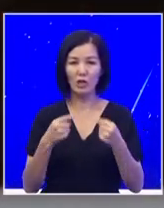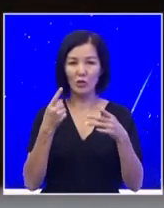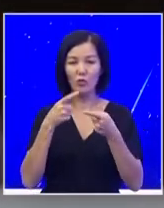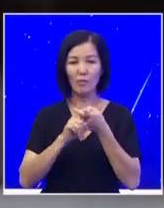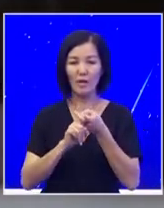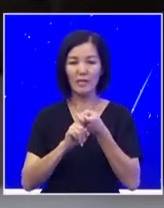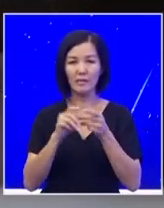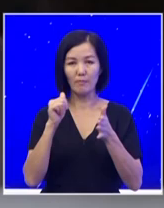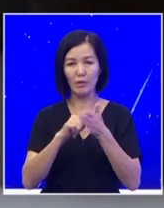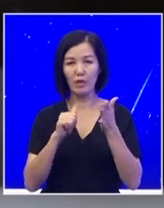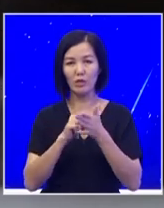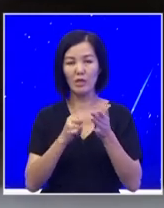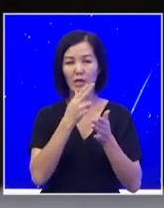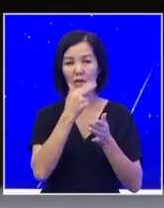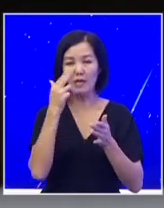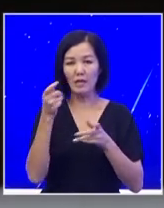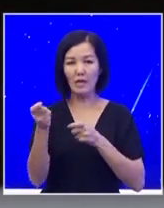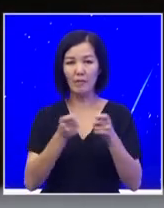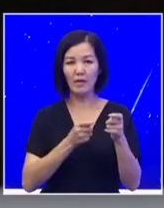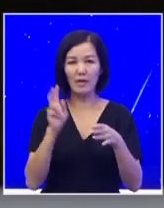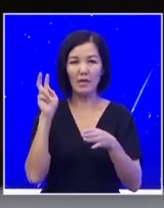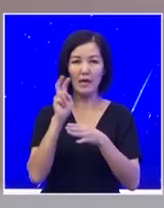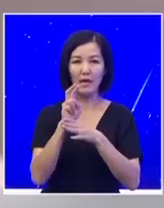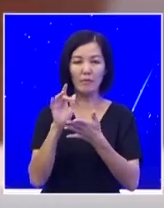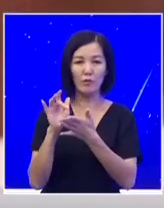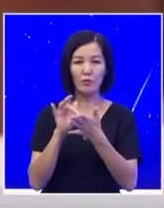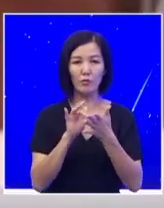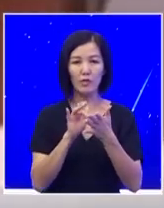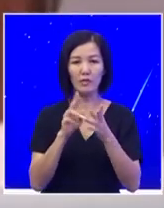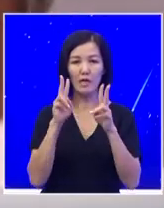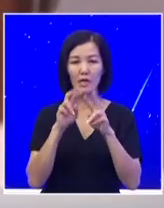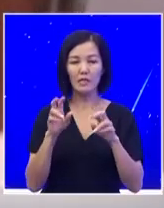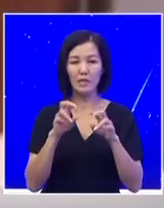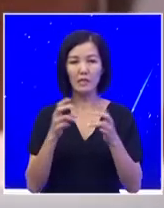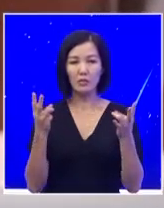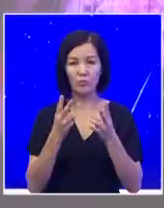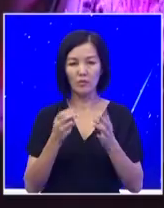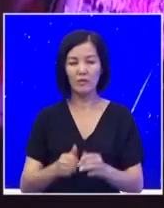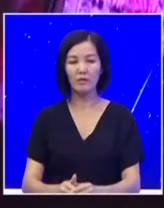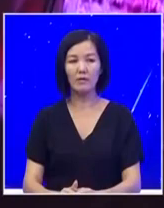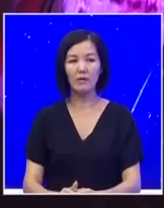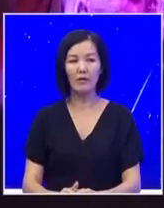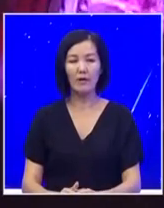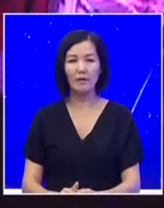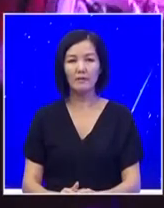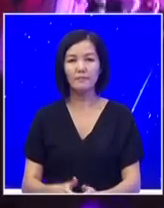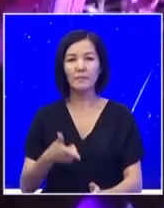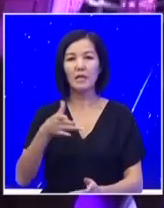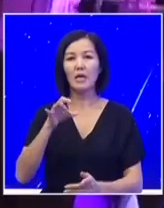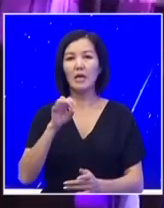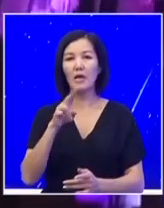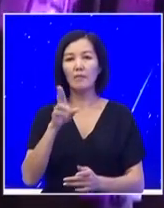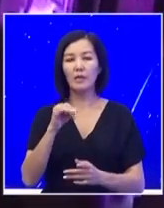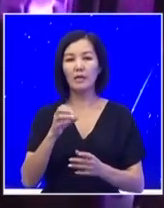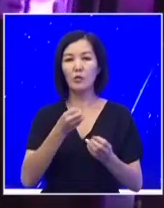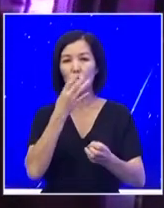байланыстырып отыр. Сондықтан Италия билігі елге келген әр азаматты осылай тексерістен өткізеді. Гранд Плас гүлдер